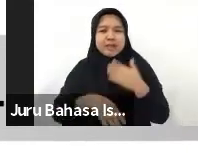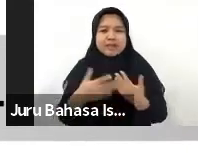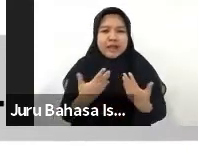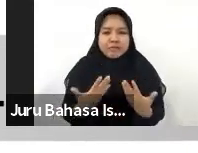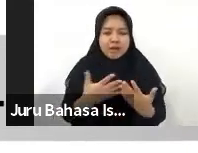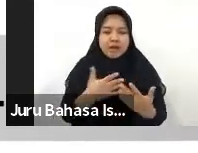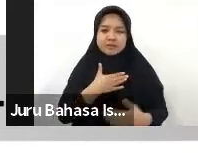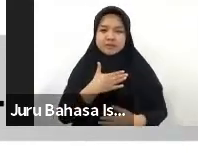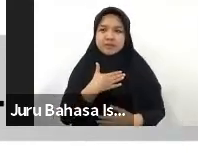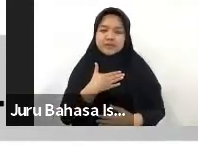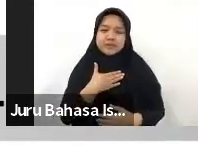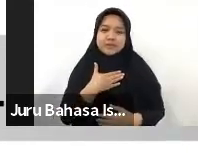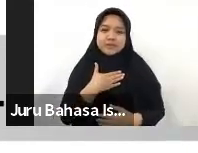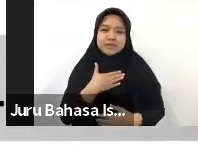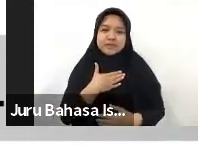identitas